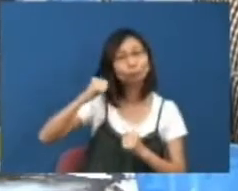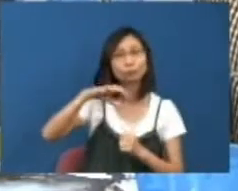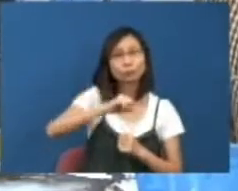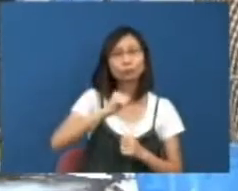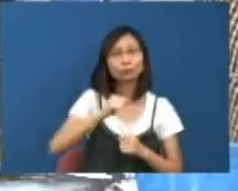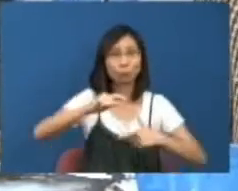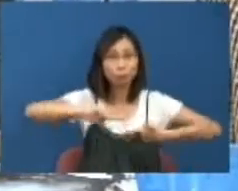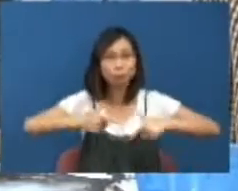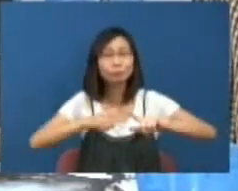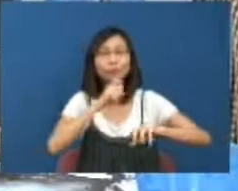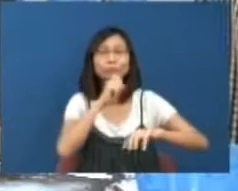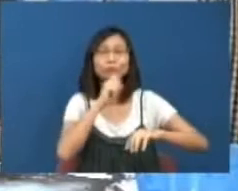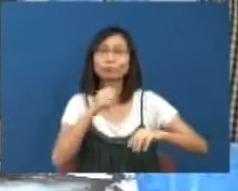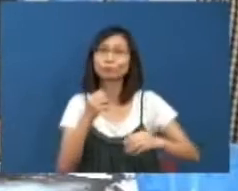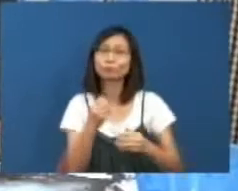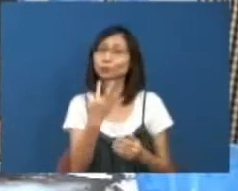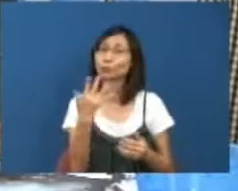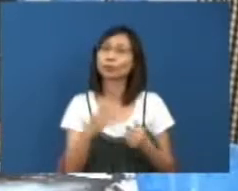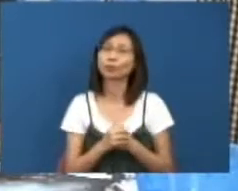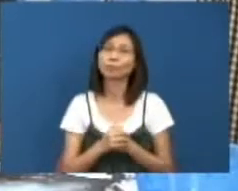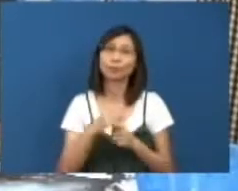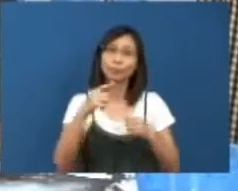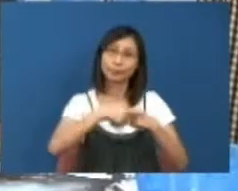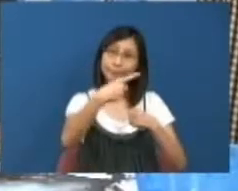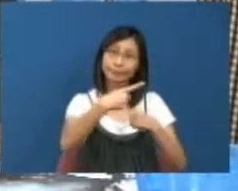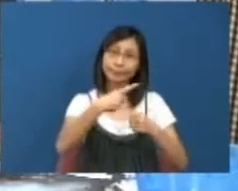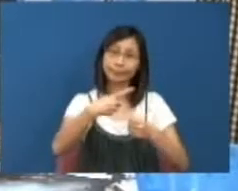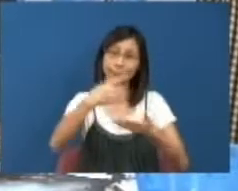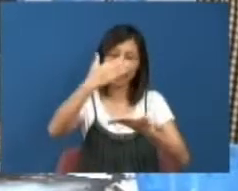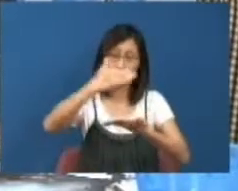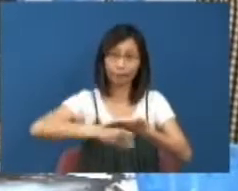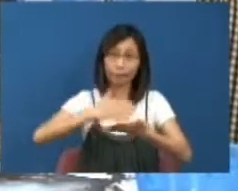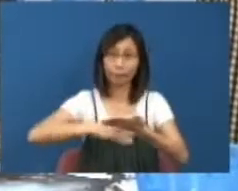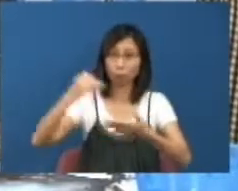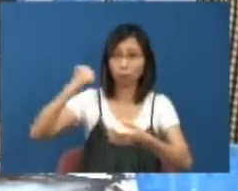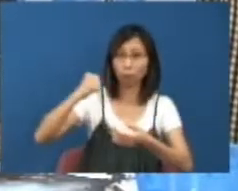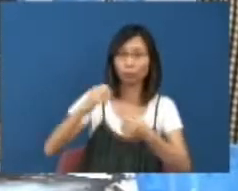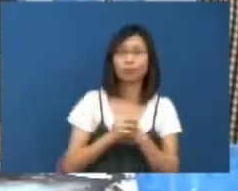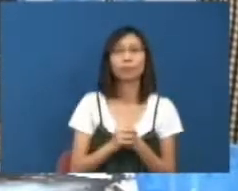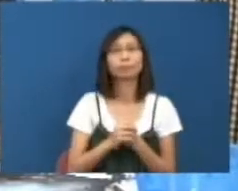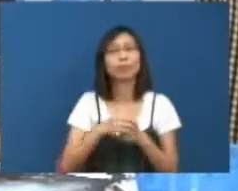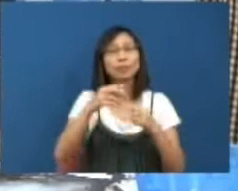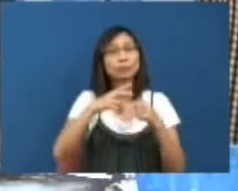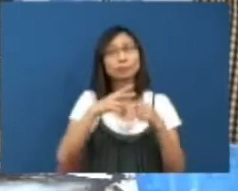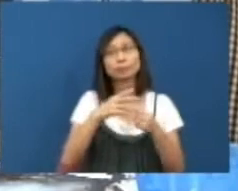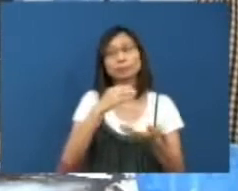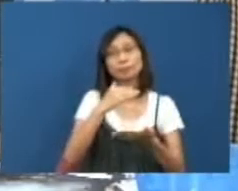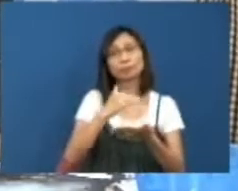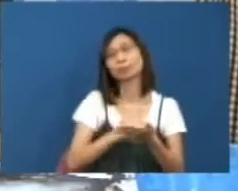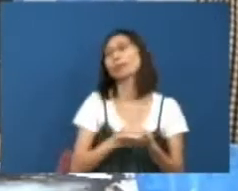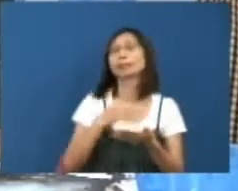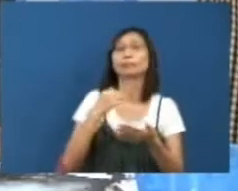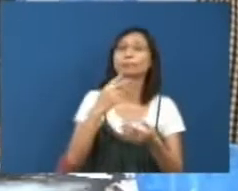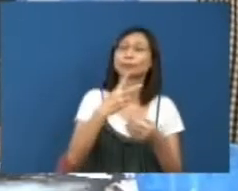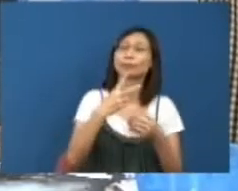辦法。 係咯， 第一咧就係除咗節能之外咧。佢就盡量吸收喺個環境嘅再生能源啦，